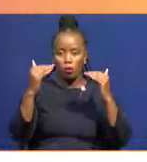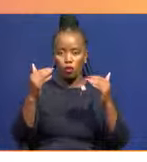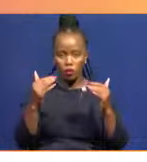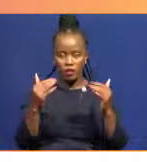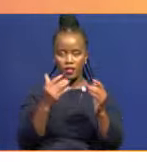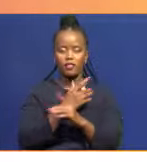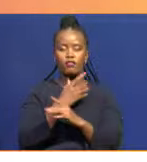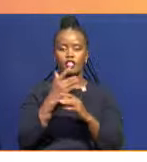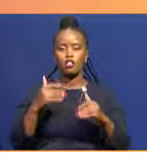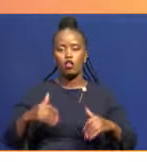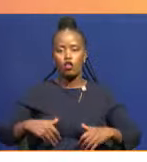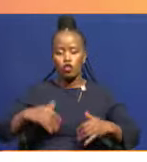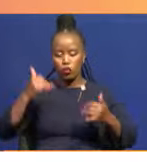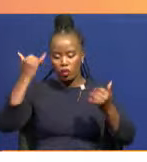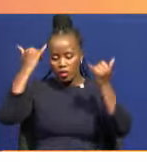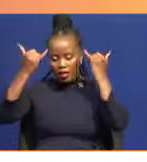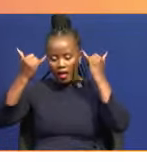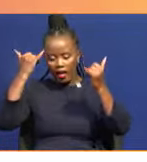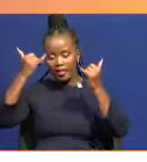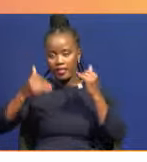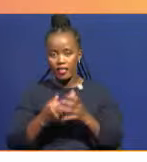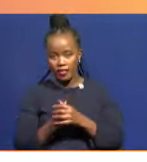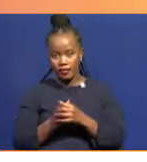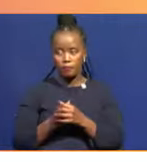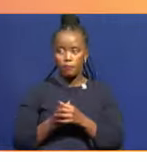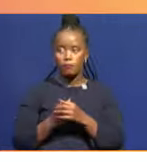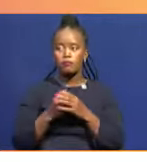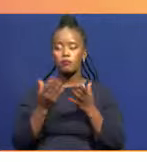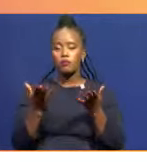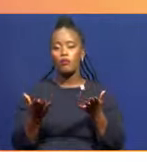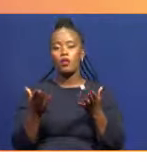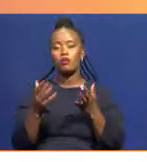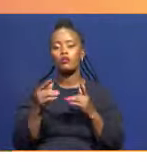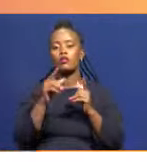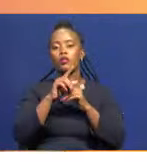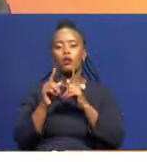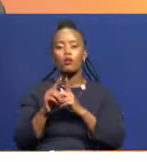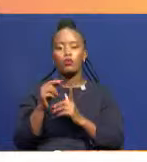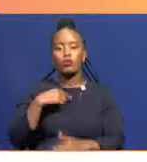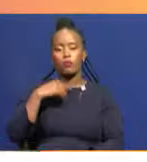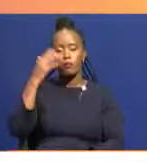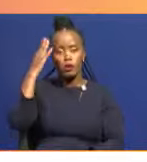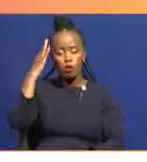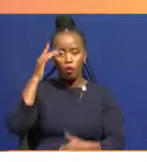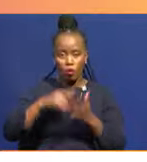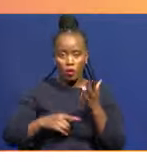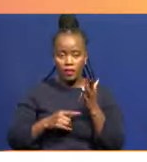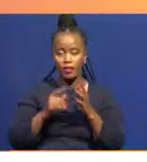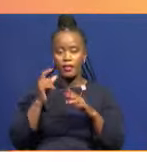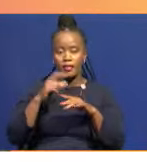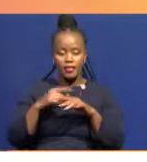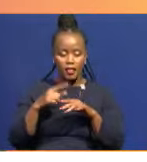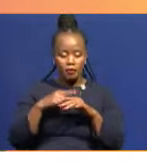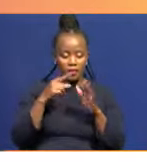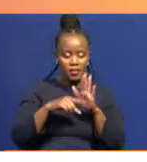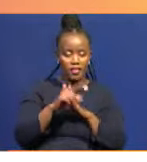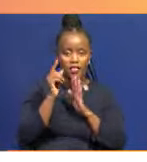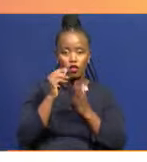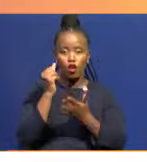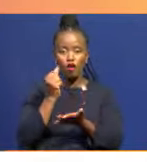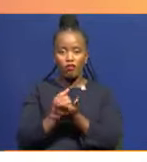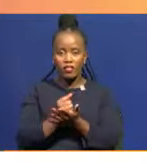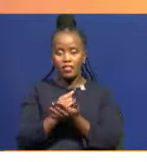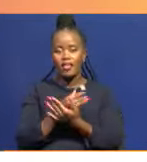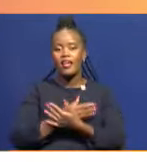and innovations. So na niko na uhakika wakienda katika hizo ofisi na siko kila mahali